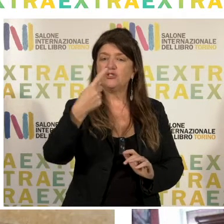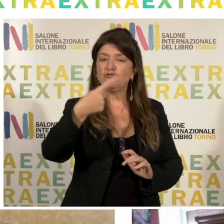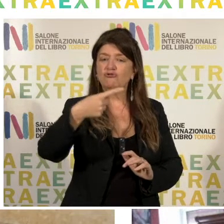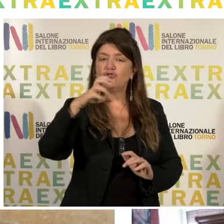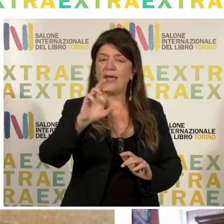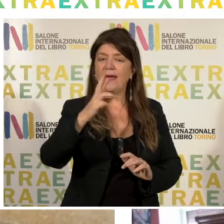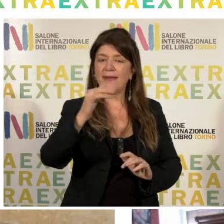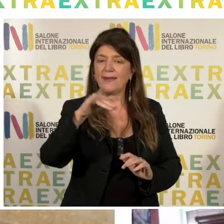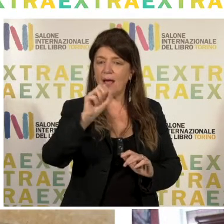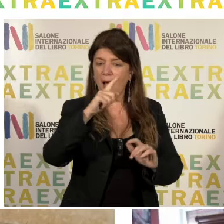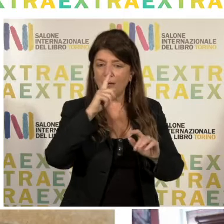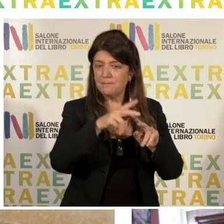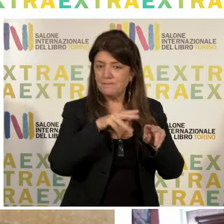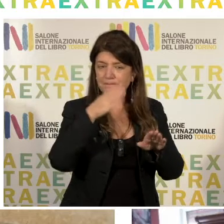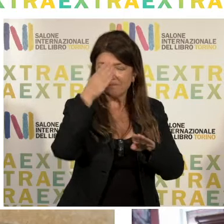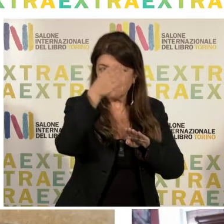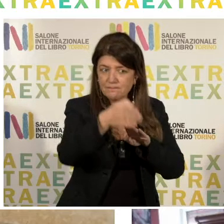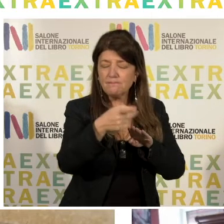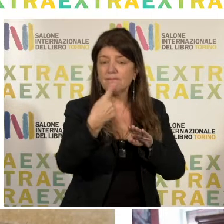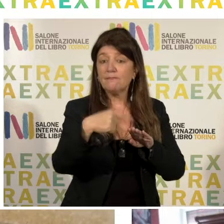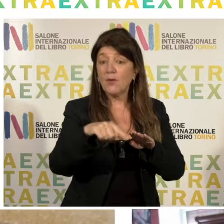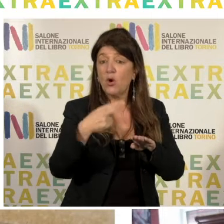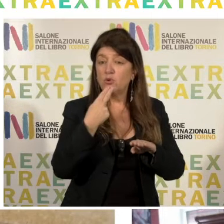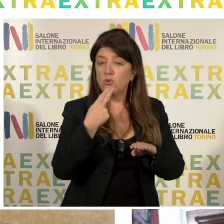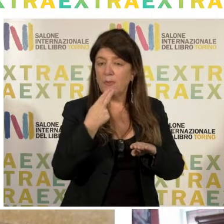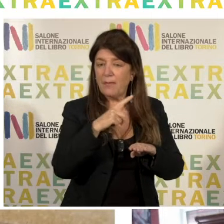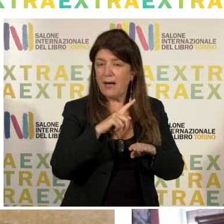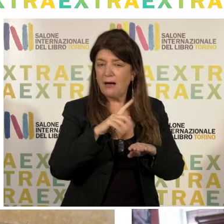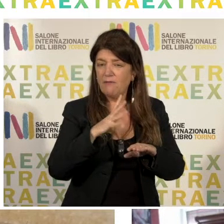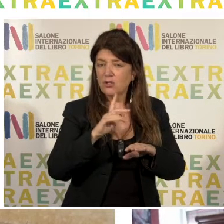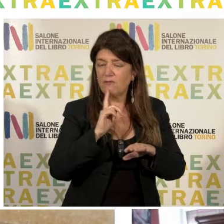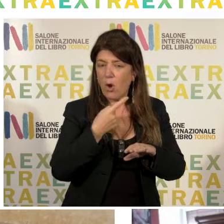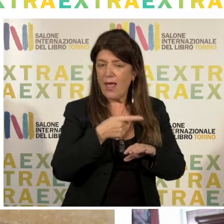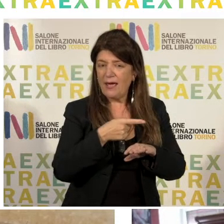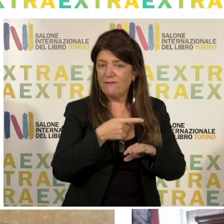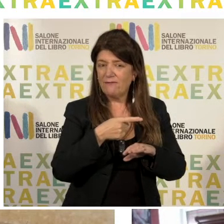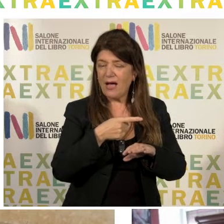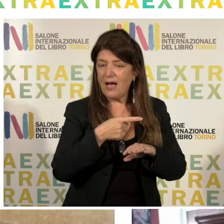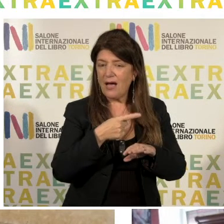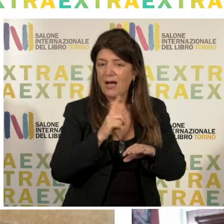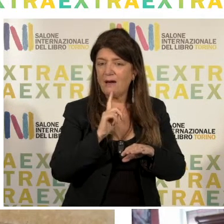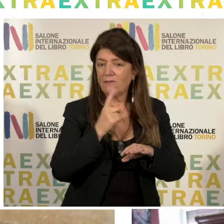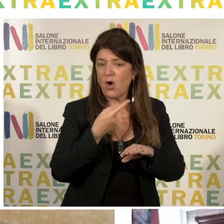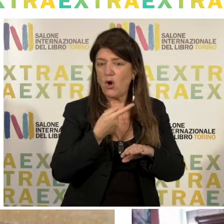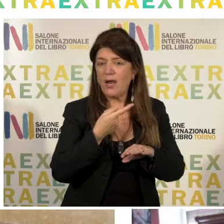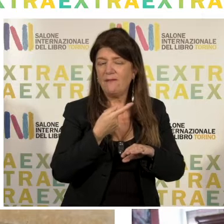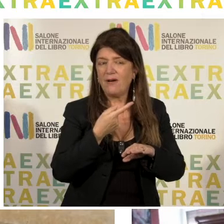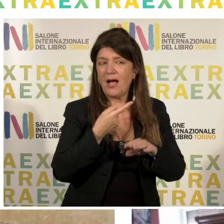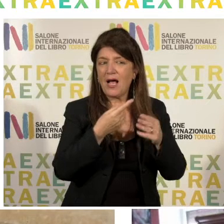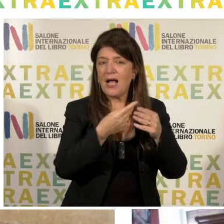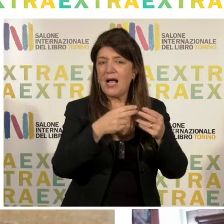suo padre, che anzi avrebbe desiderato come soluzione del problema